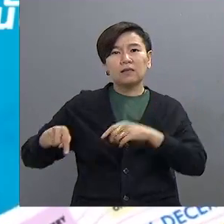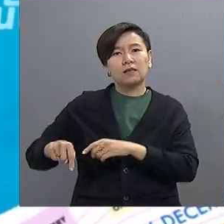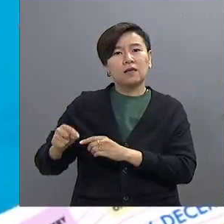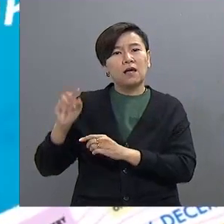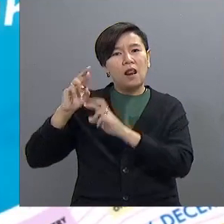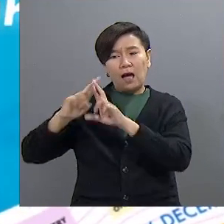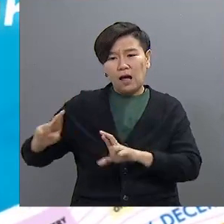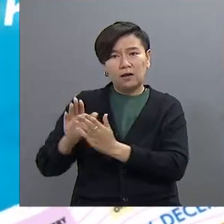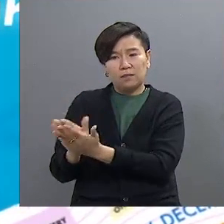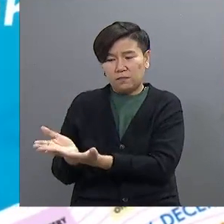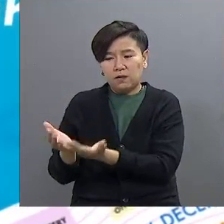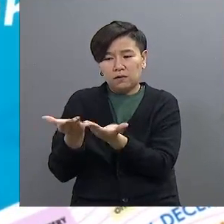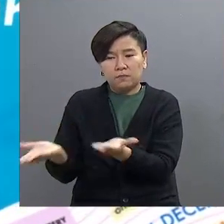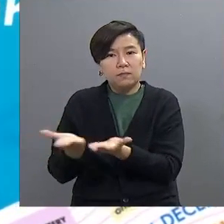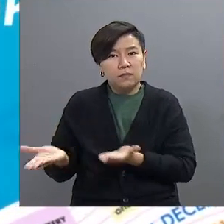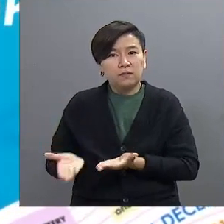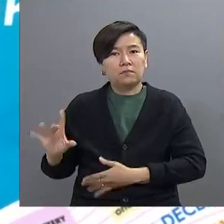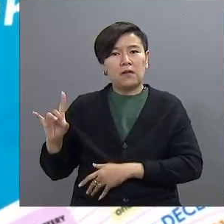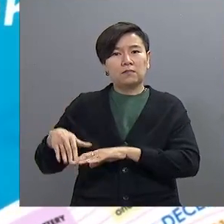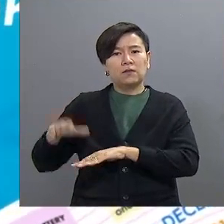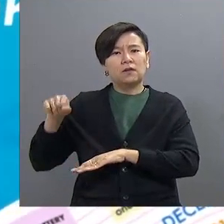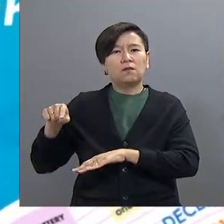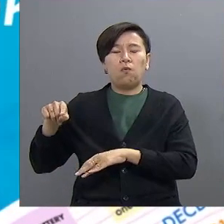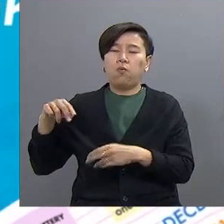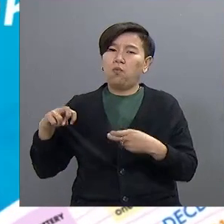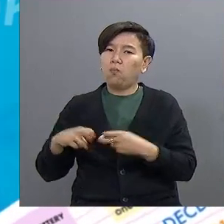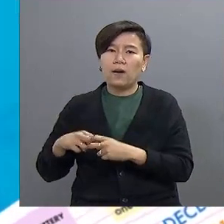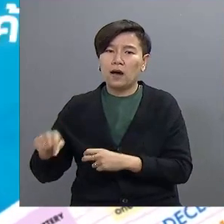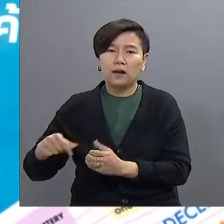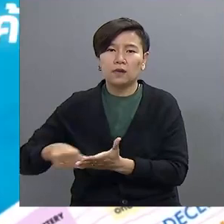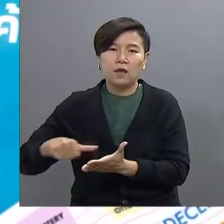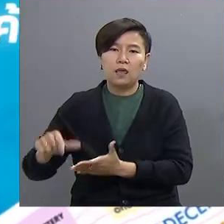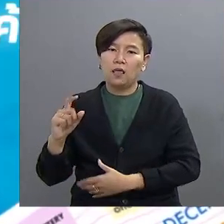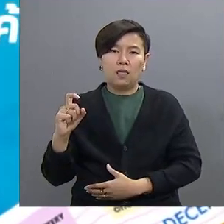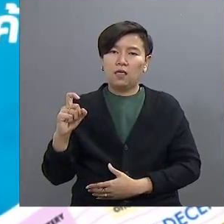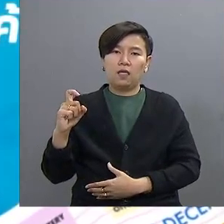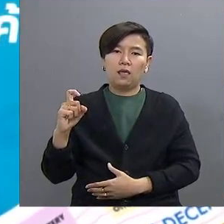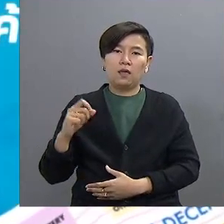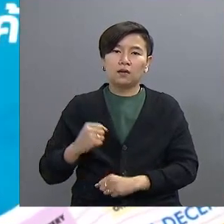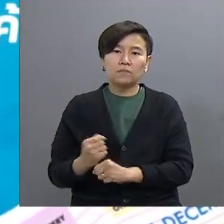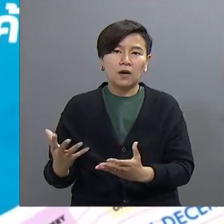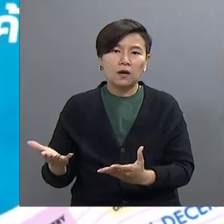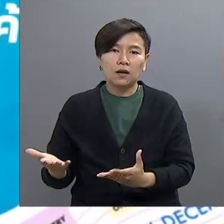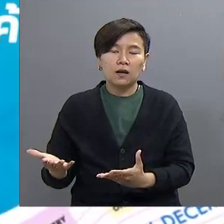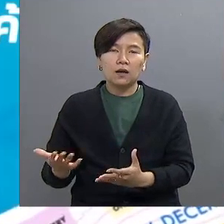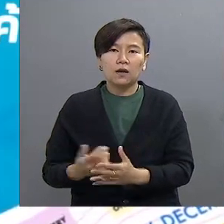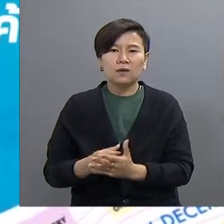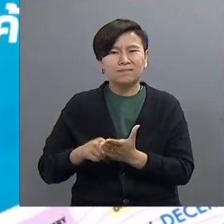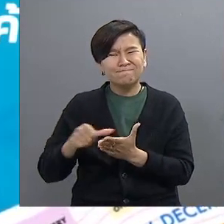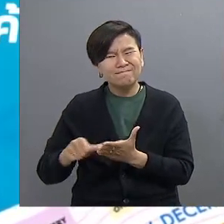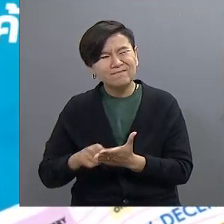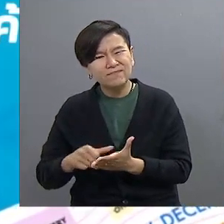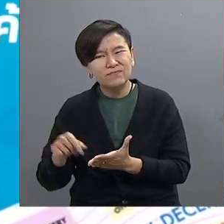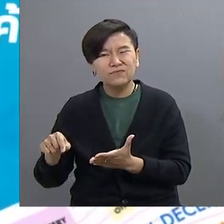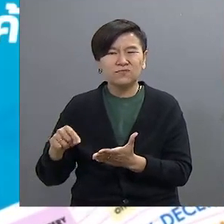ไอ้นอกระบบล่ะอันเนี้ยมันยังเป็นปัญหาอยู่นะคะมันยังแก้เขาจะเรียกว่าไงอ่ะคือไม่ใช่ว่าแก้ไม่ตกนะแต่คือเหมือนกับแก้ไม่